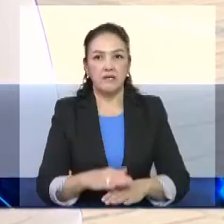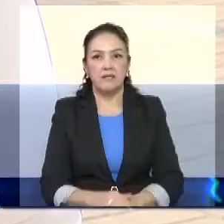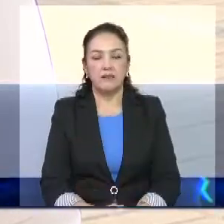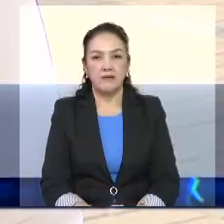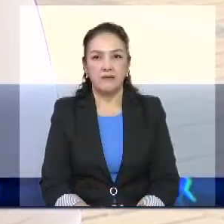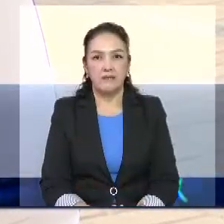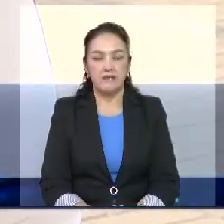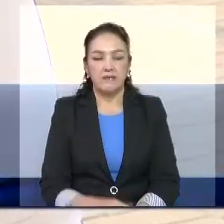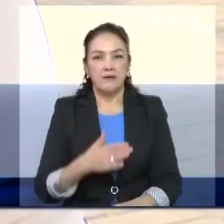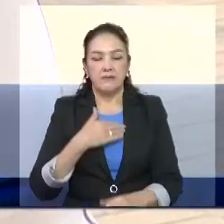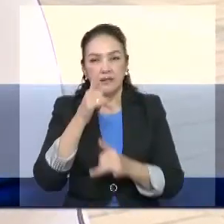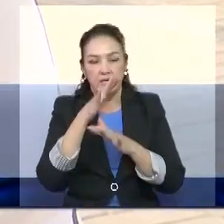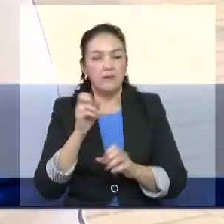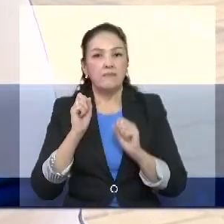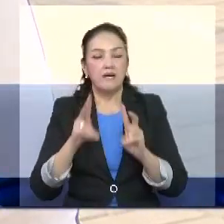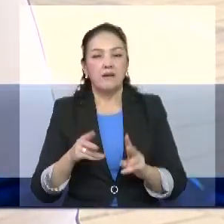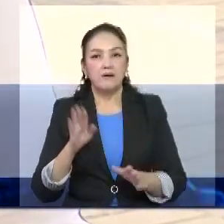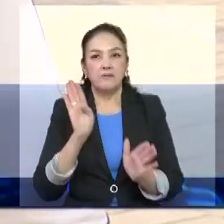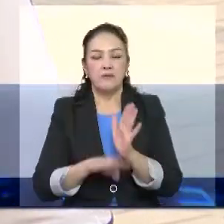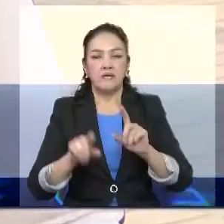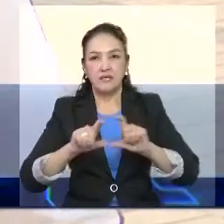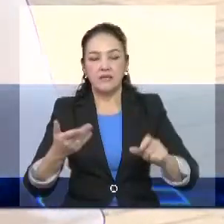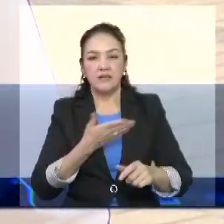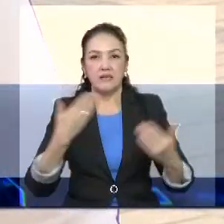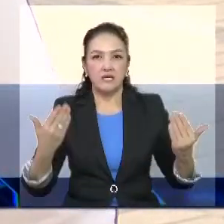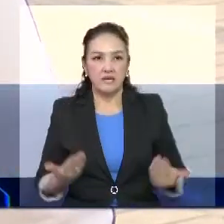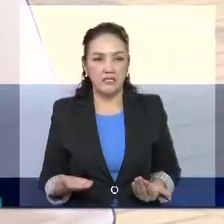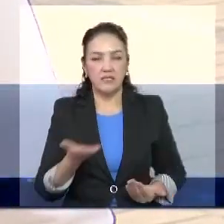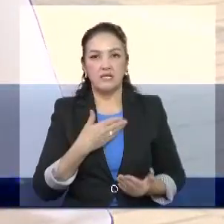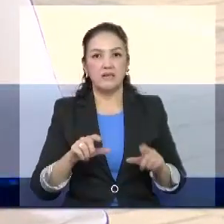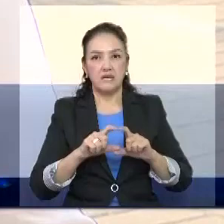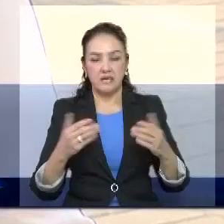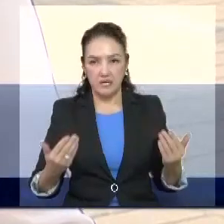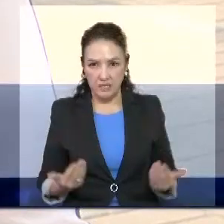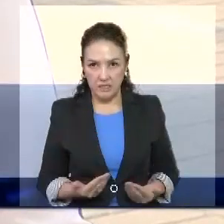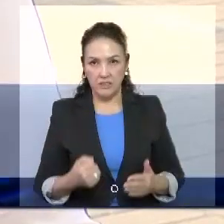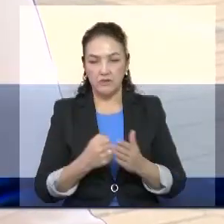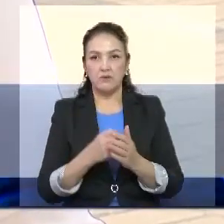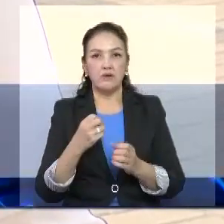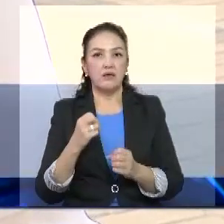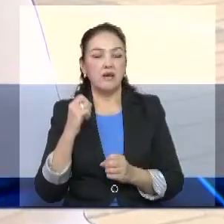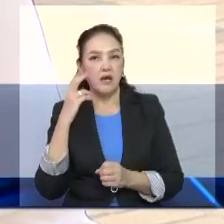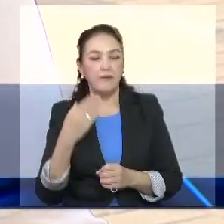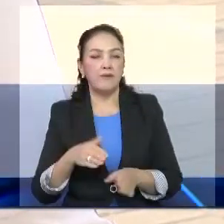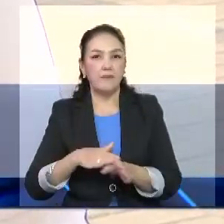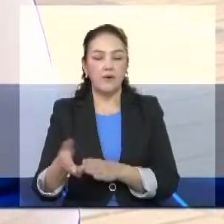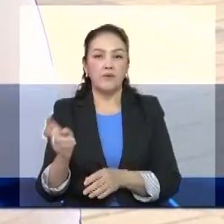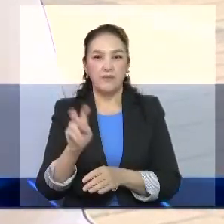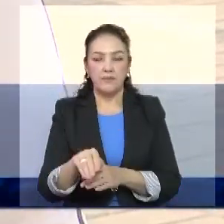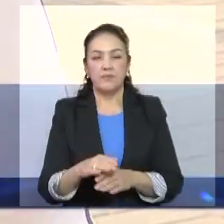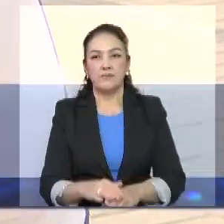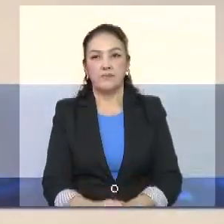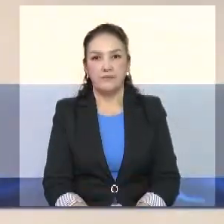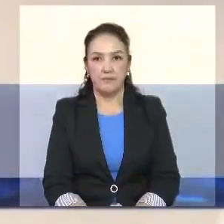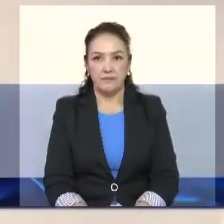будем без центра жить, потому что это наша жизнь получается. До обеда мы полностью там, иногда и после